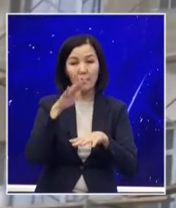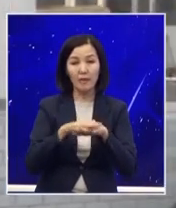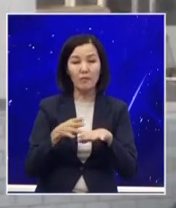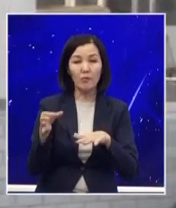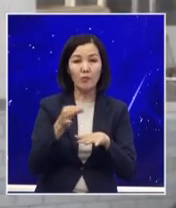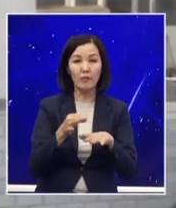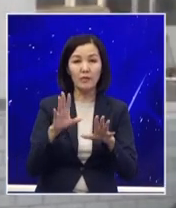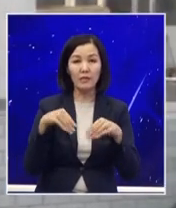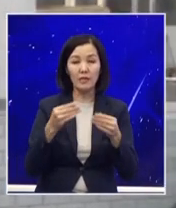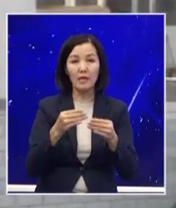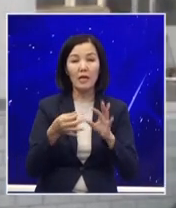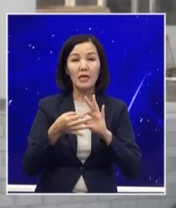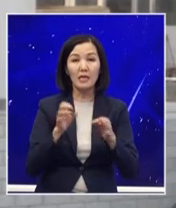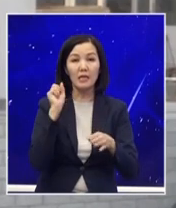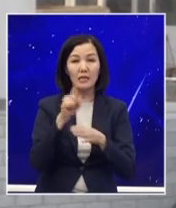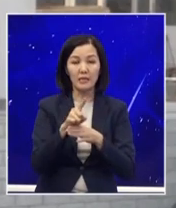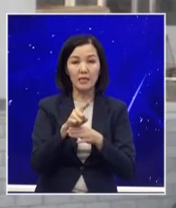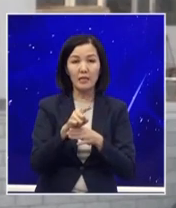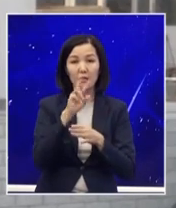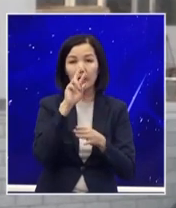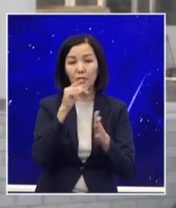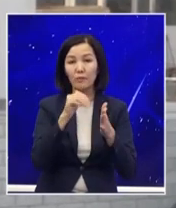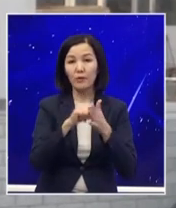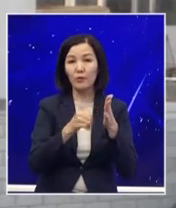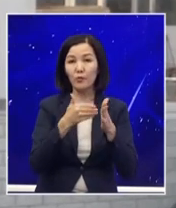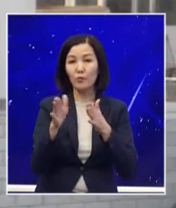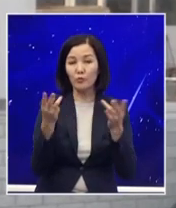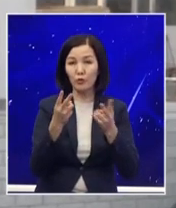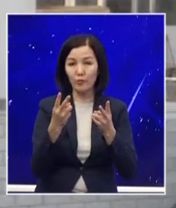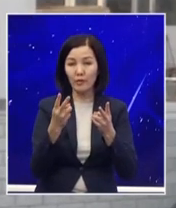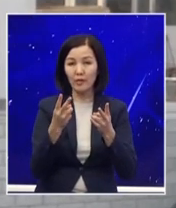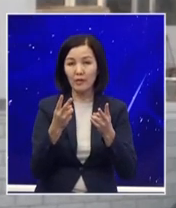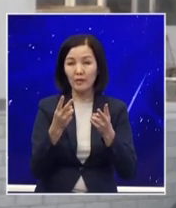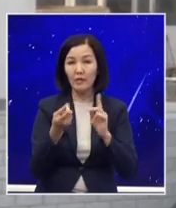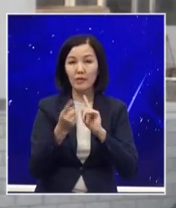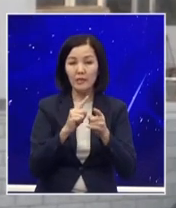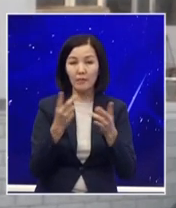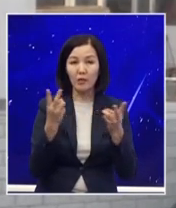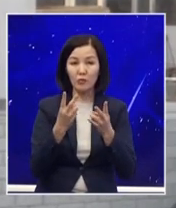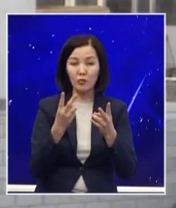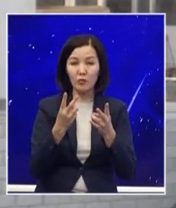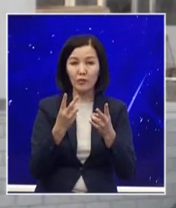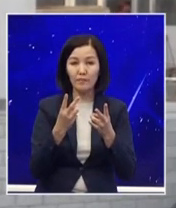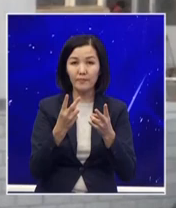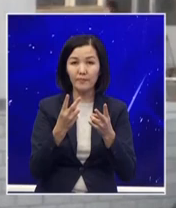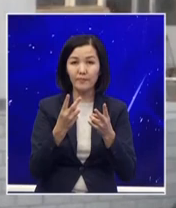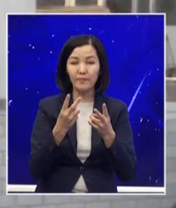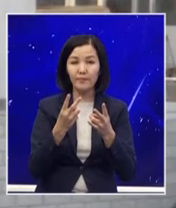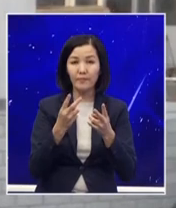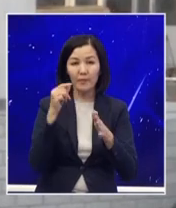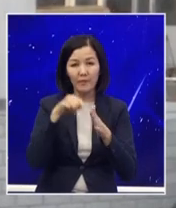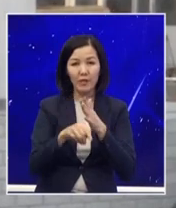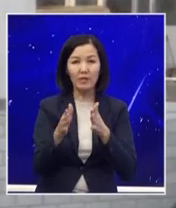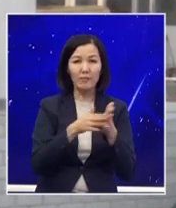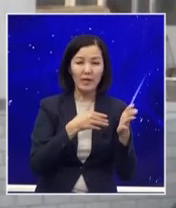области. Он дал ряд конкретных поручений касательно замены полов, внешней отделки,